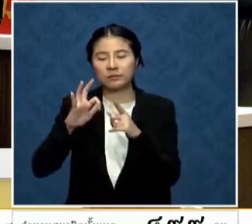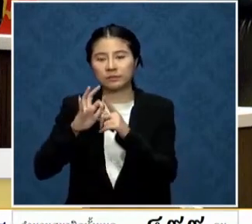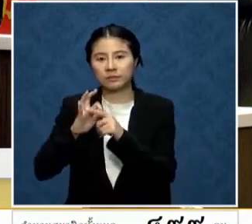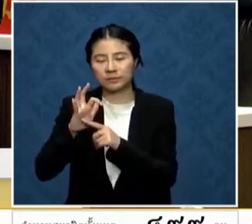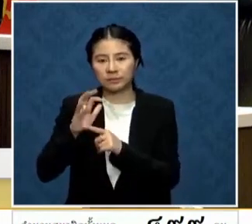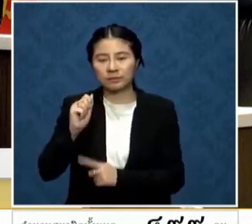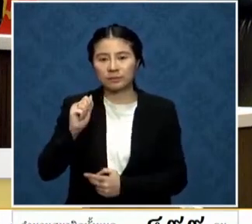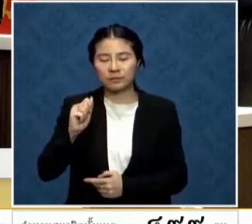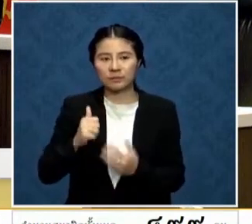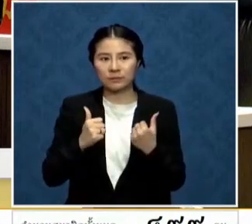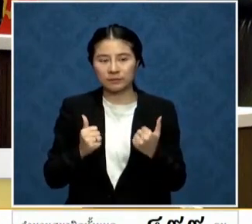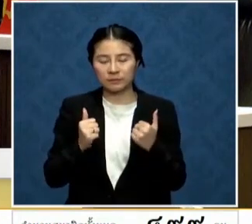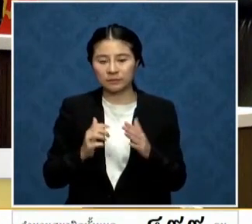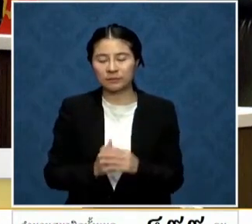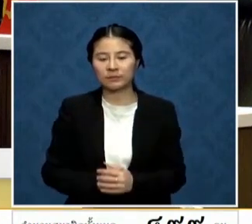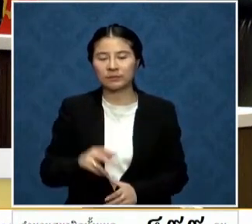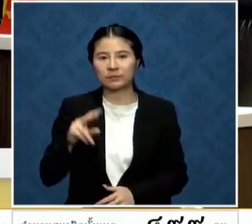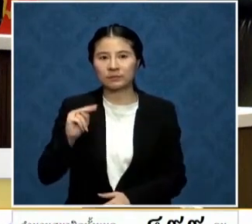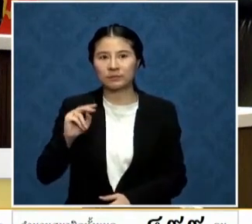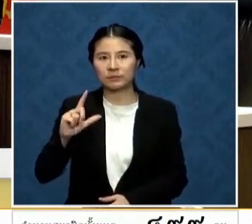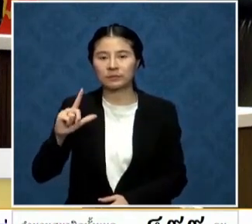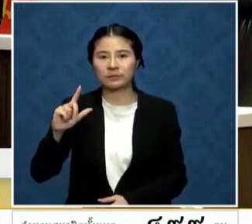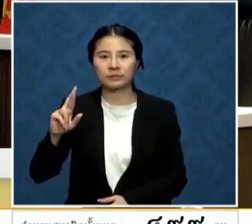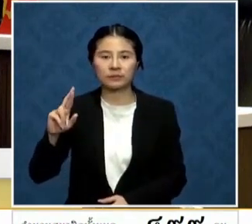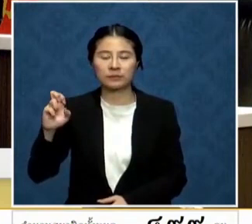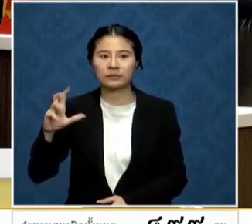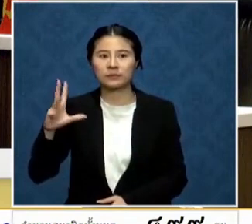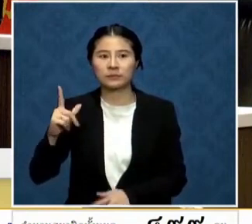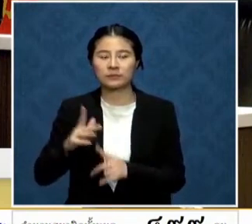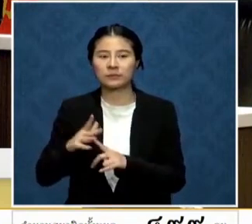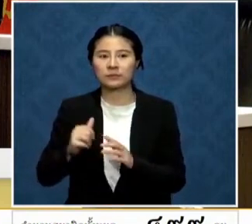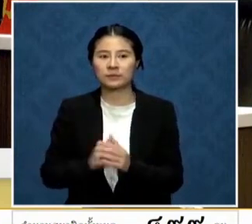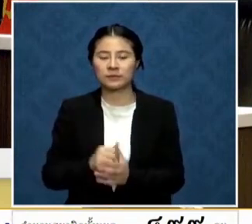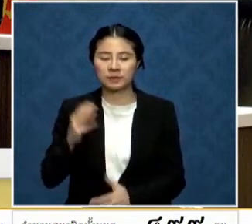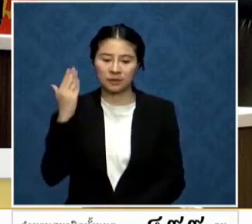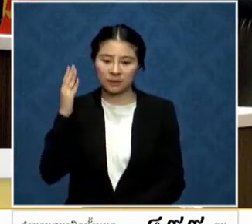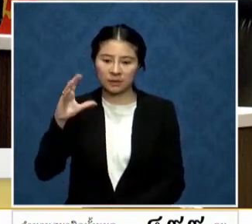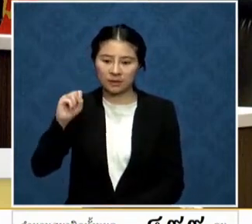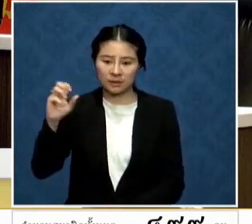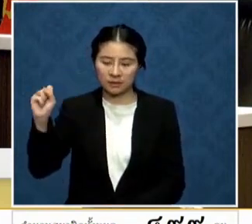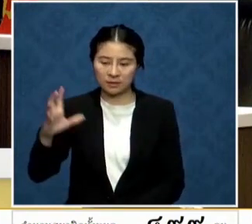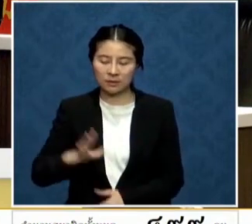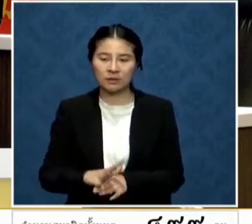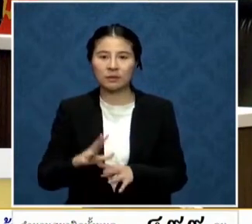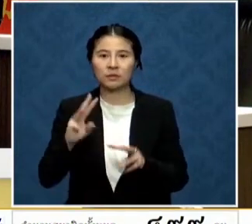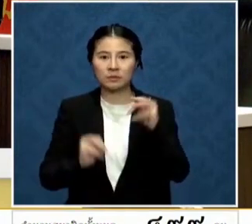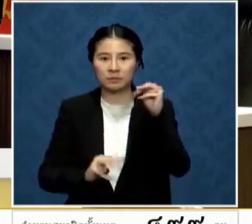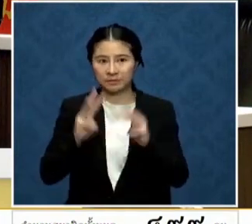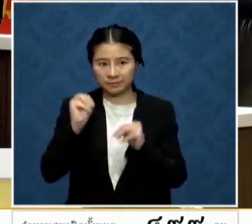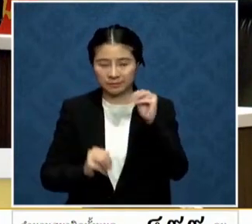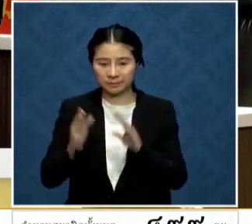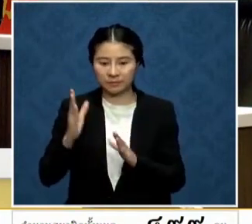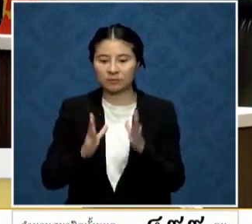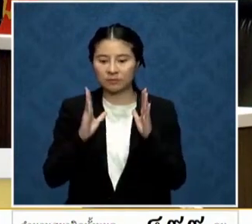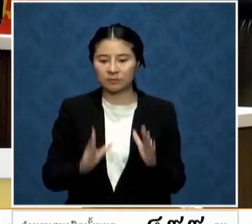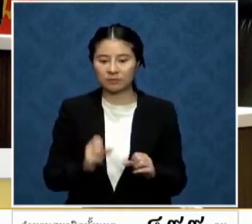ครับของเอ่อคุณนริชาไซสุภกัญญาสันนะครับอดีตผู้สมัครสสพรรคก้าไกลนครสวรรค์เขต 4และเป็นคณะทำงานเป็นนัก